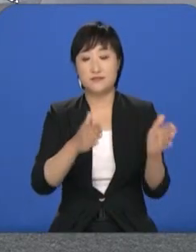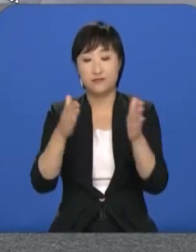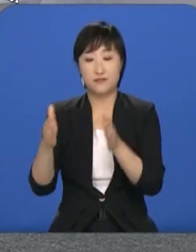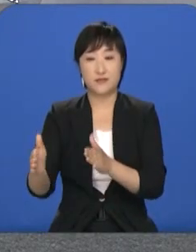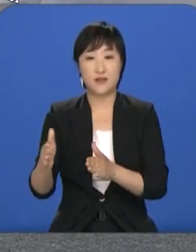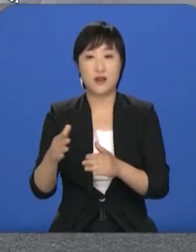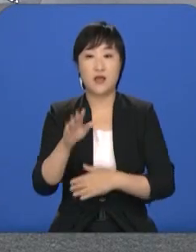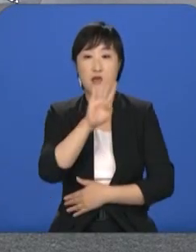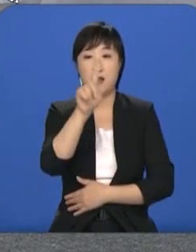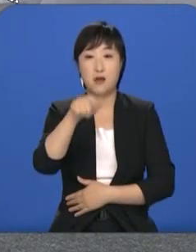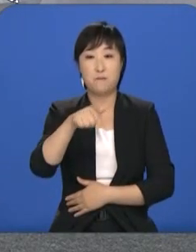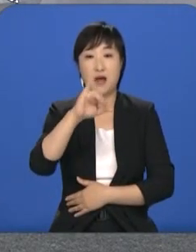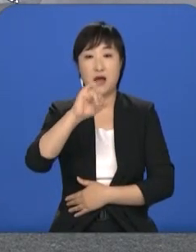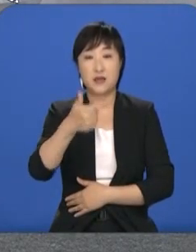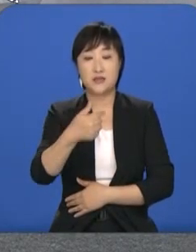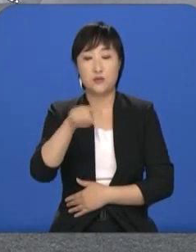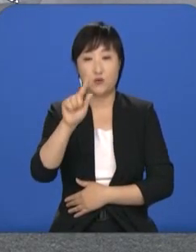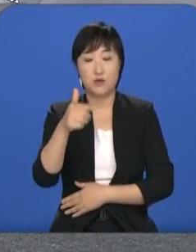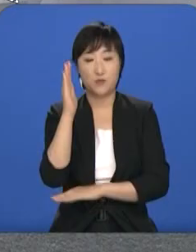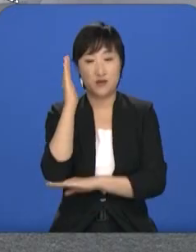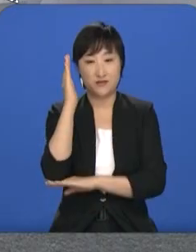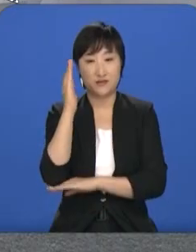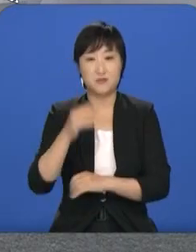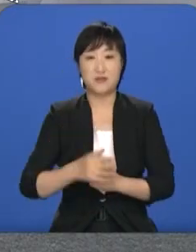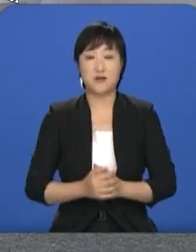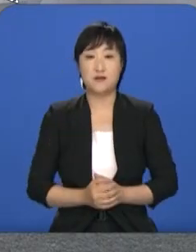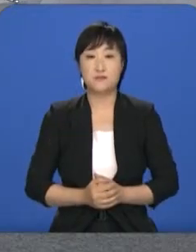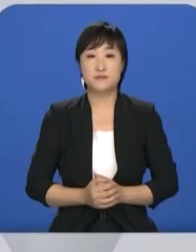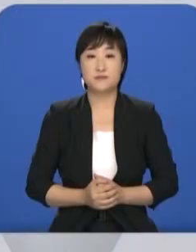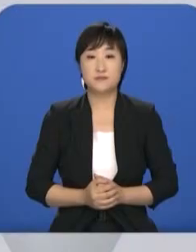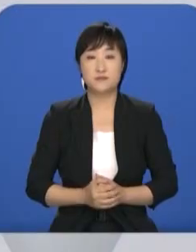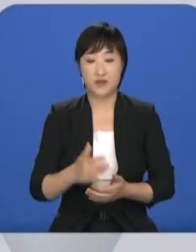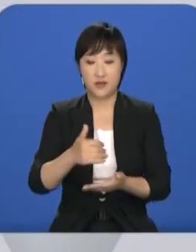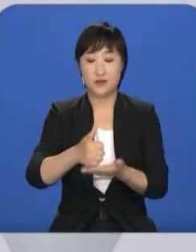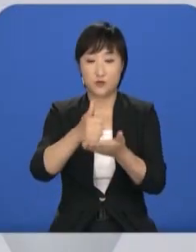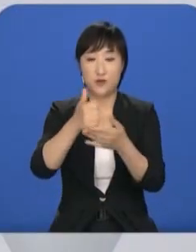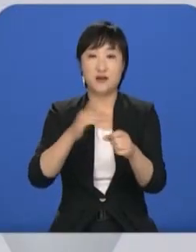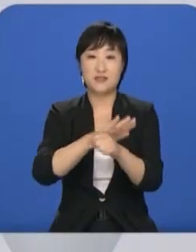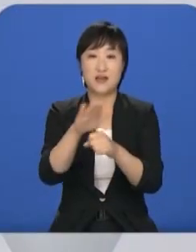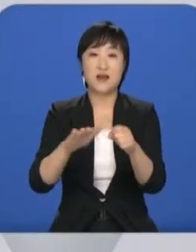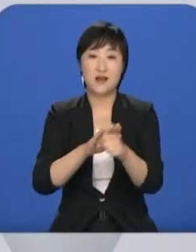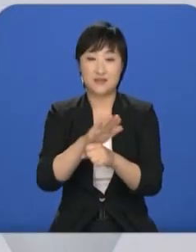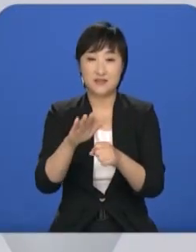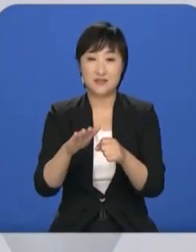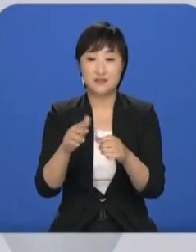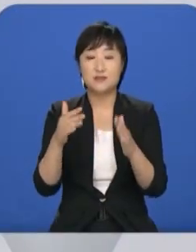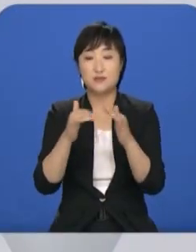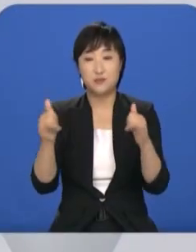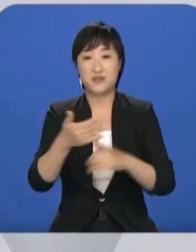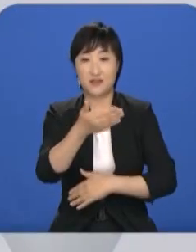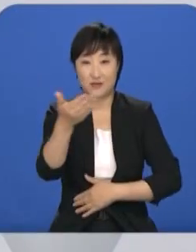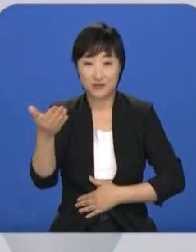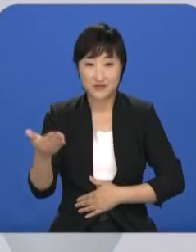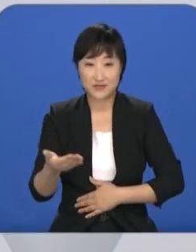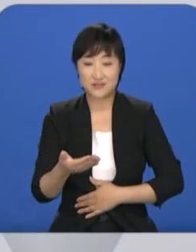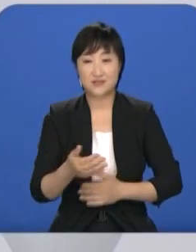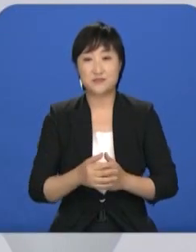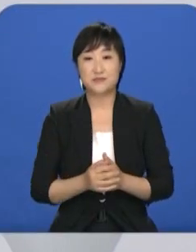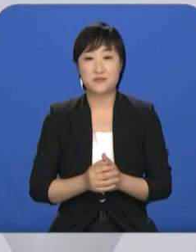이어서 더불어민주당 박인환 후보의 기조연설이 있겠습니다. 존경하고 사랑하는 국민